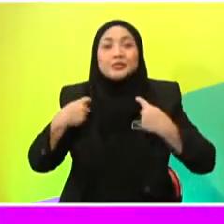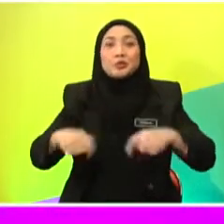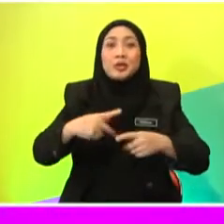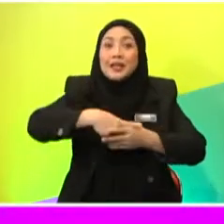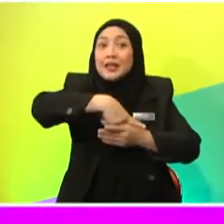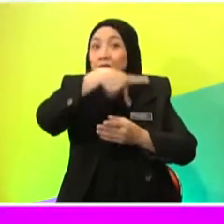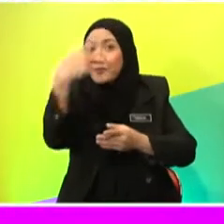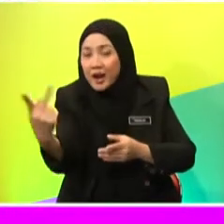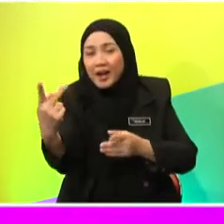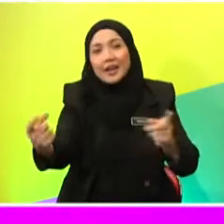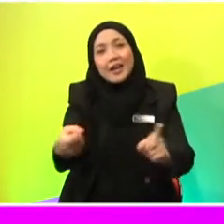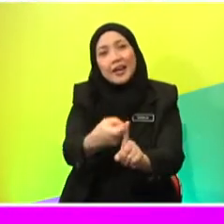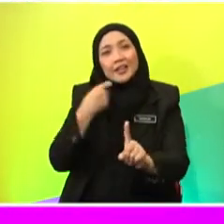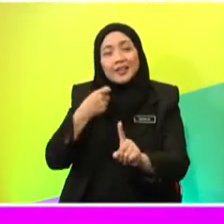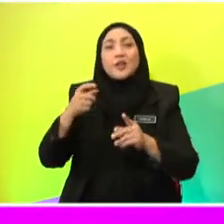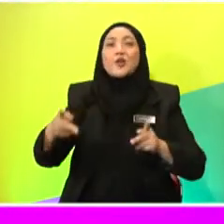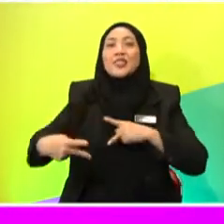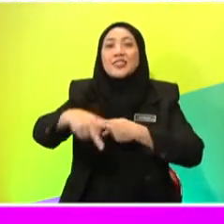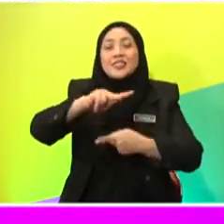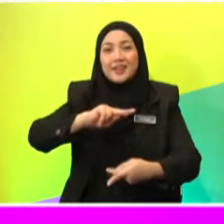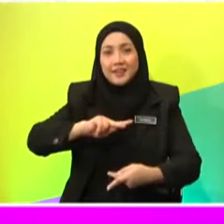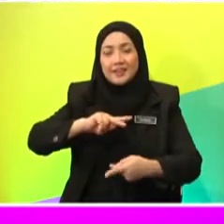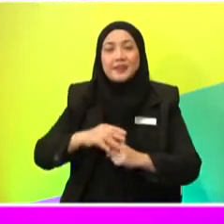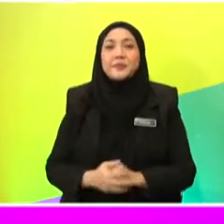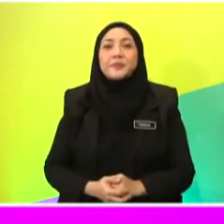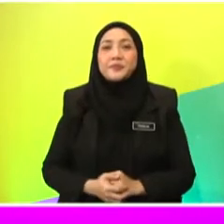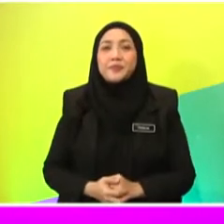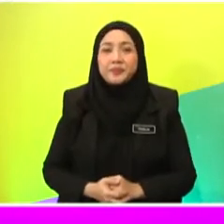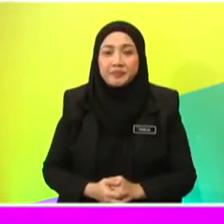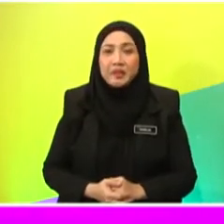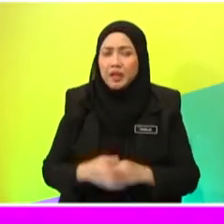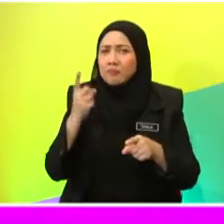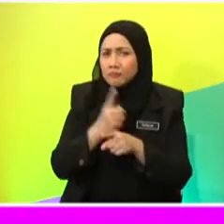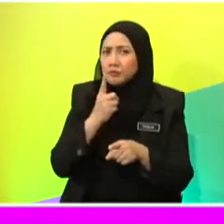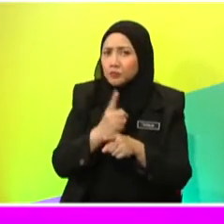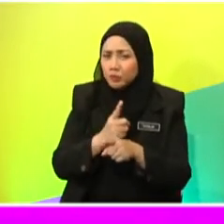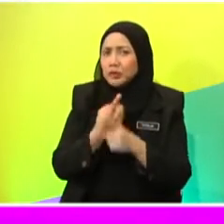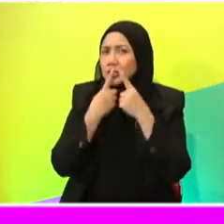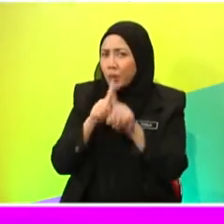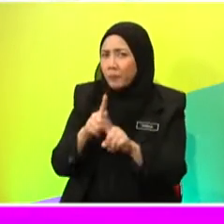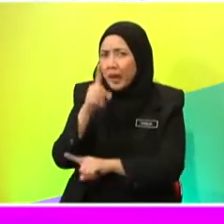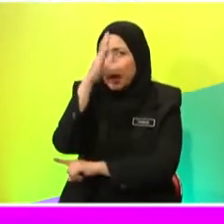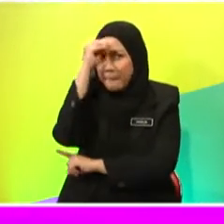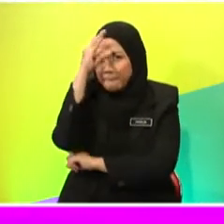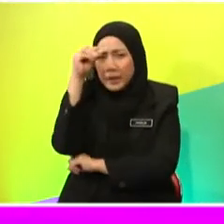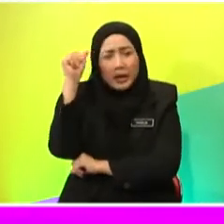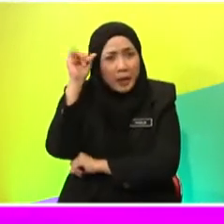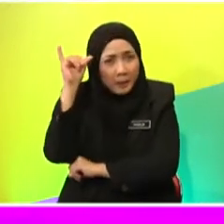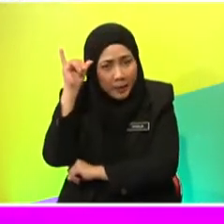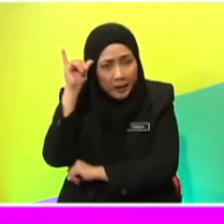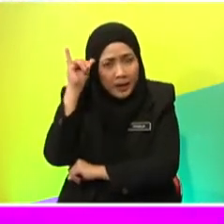Oke Betul lah emang tadi buah betul-betul jago Aceh